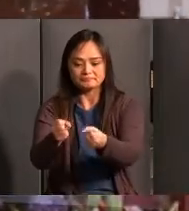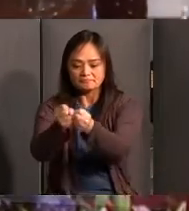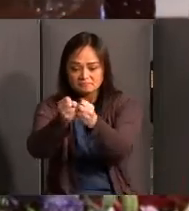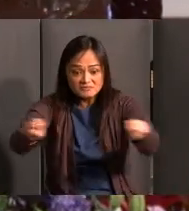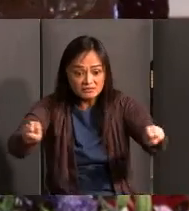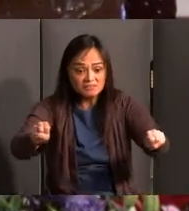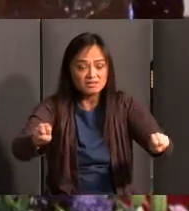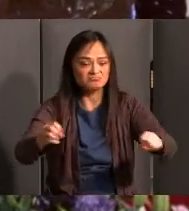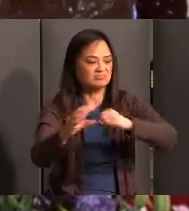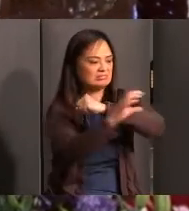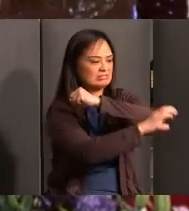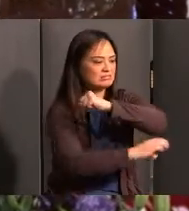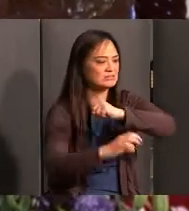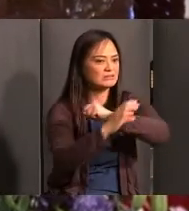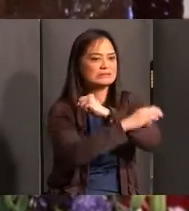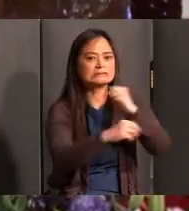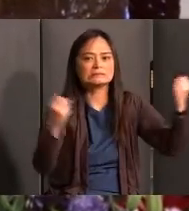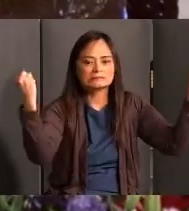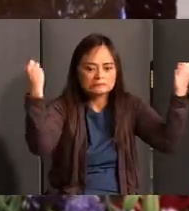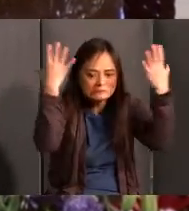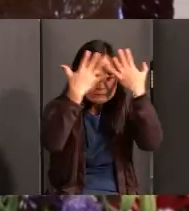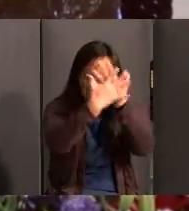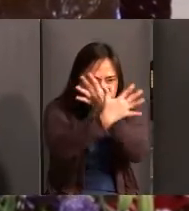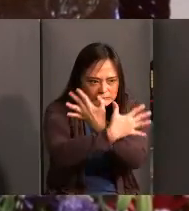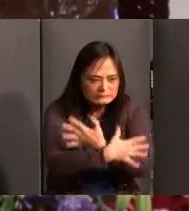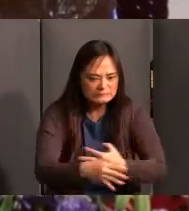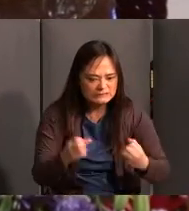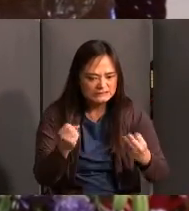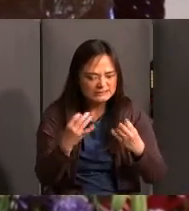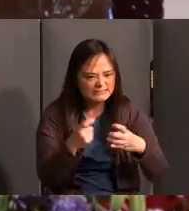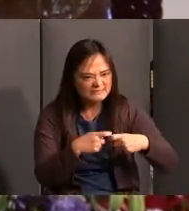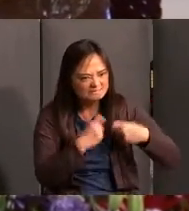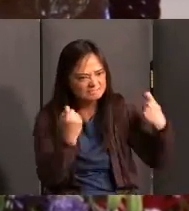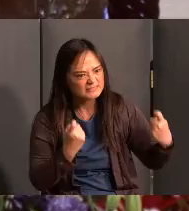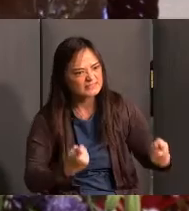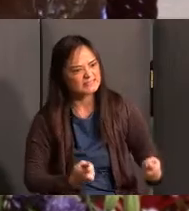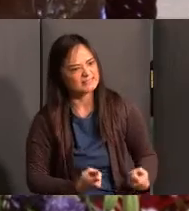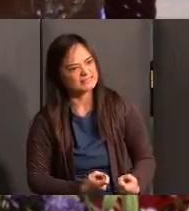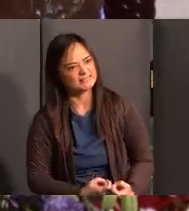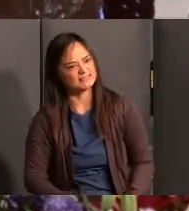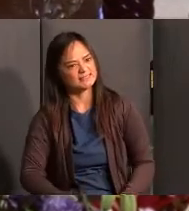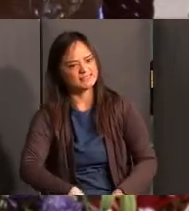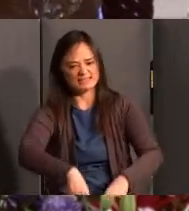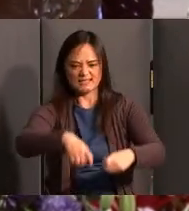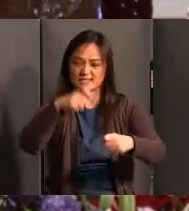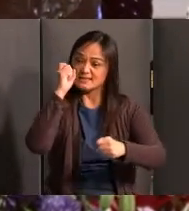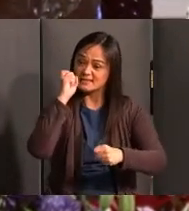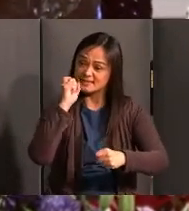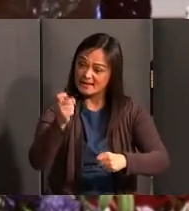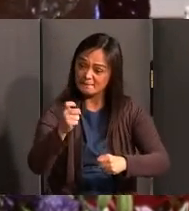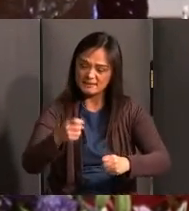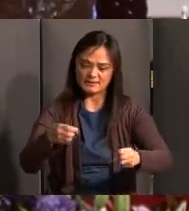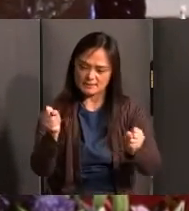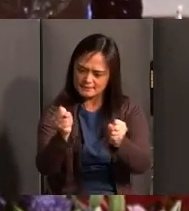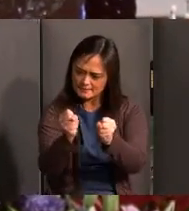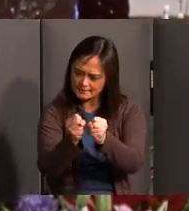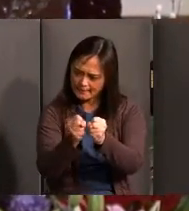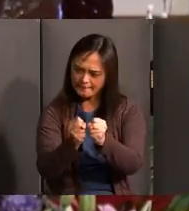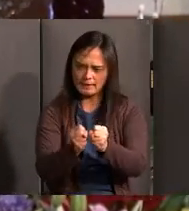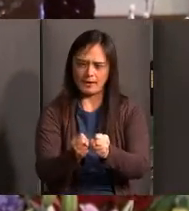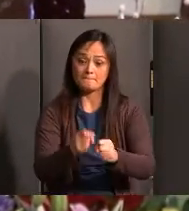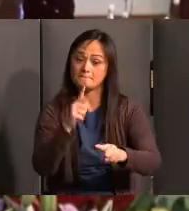ating lipunan. Do you understand? That's just the bottom line of it.